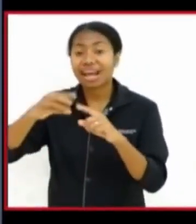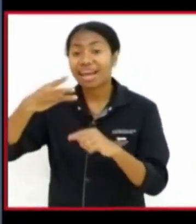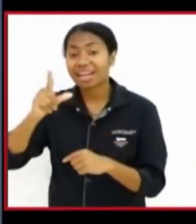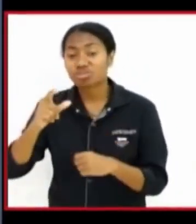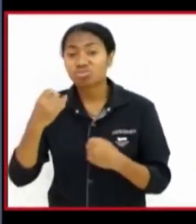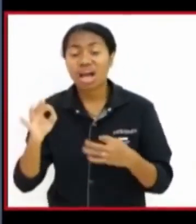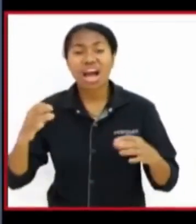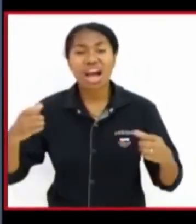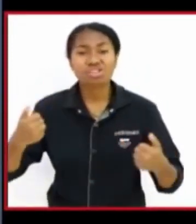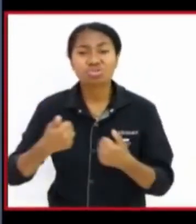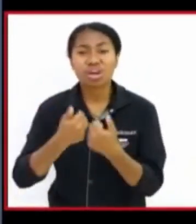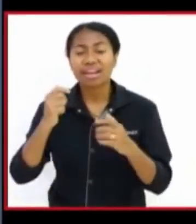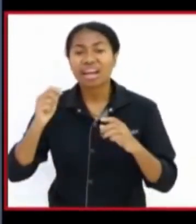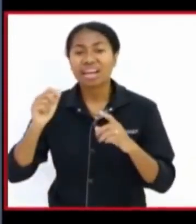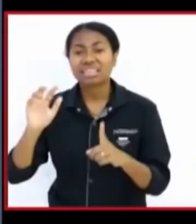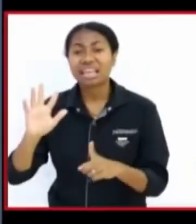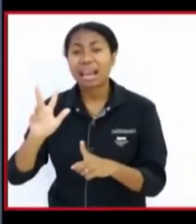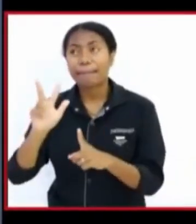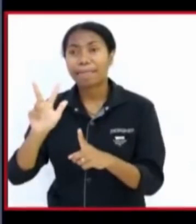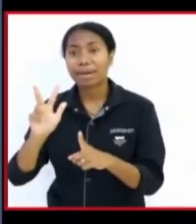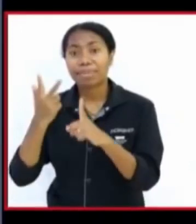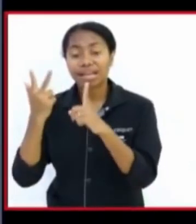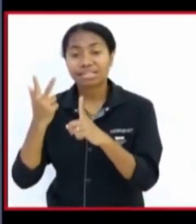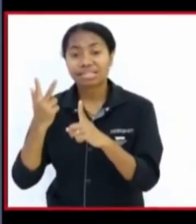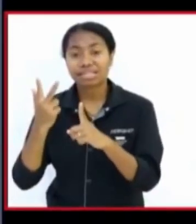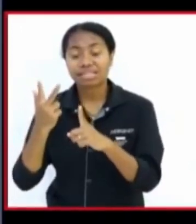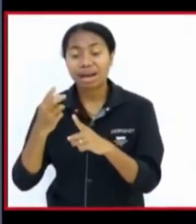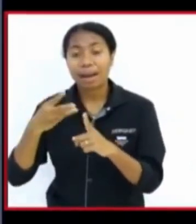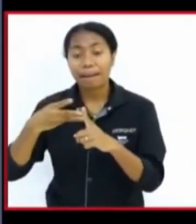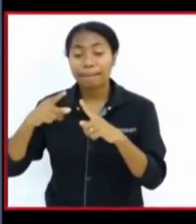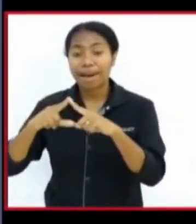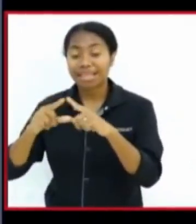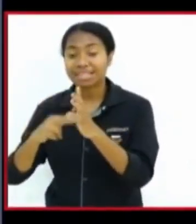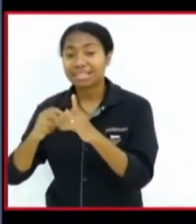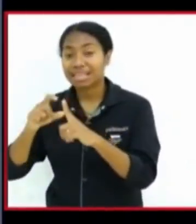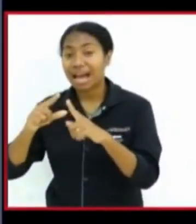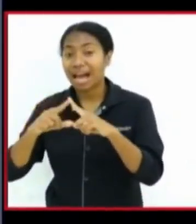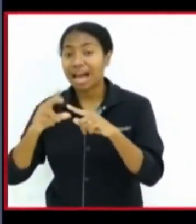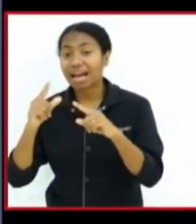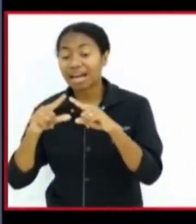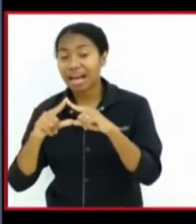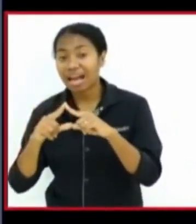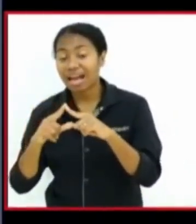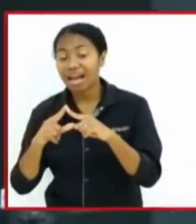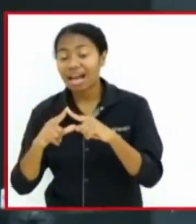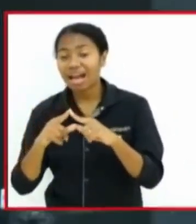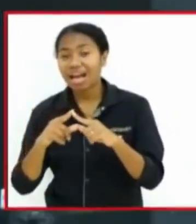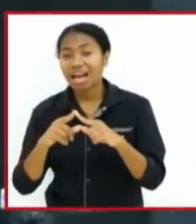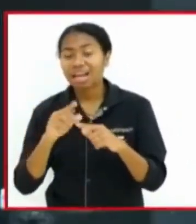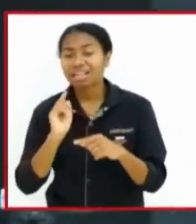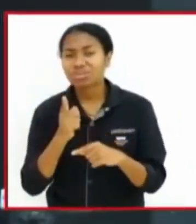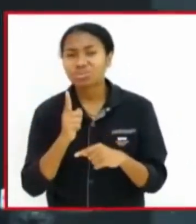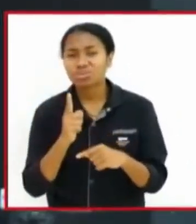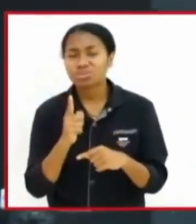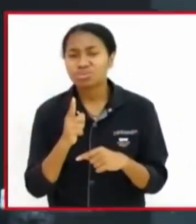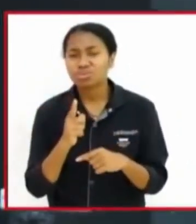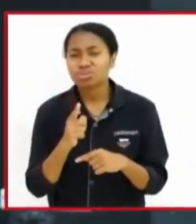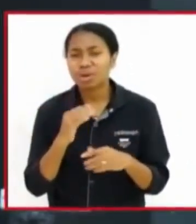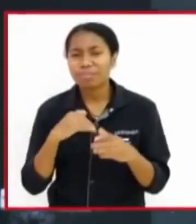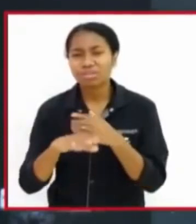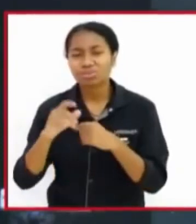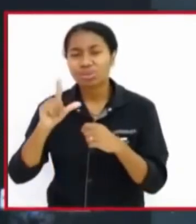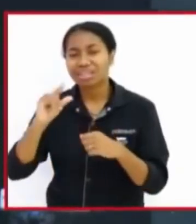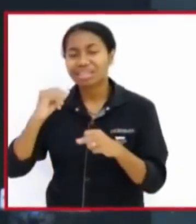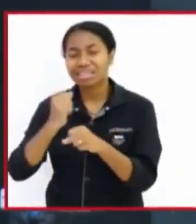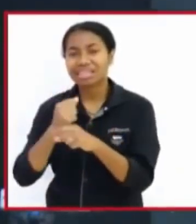18 bandara dari Liga Arab termasuk punya Mesir Yordania Syria